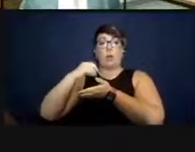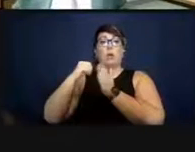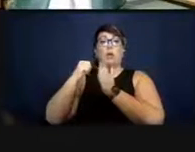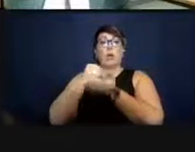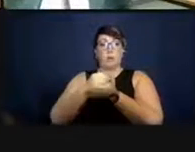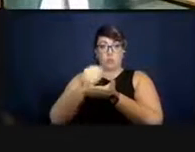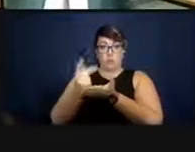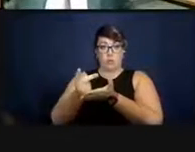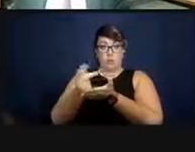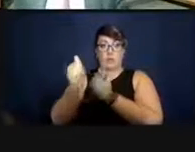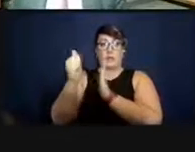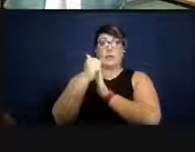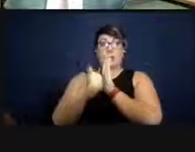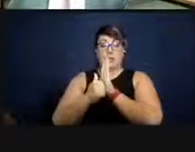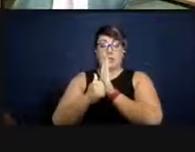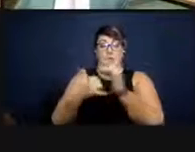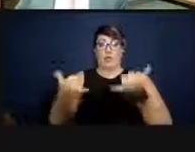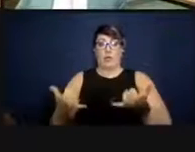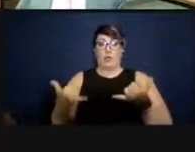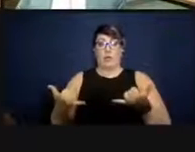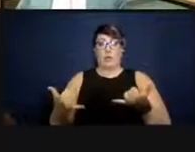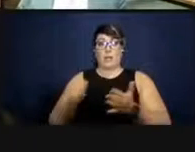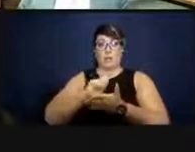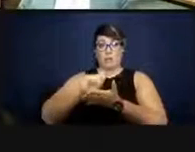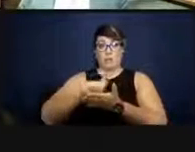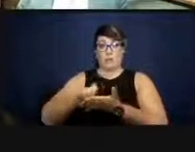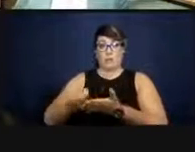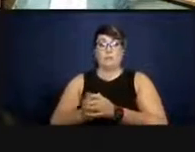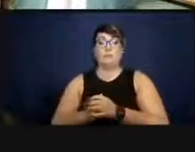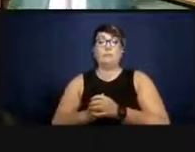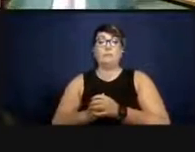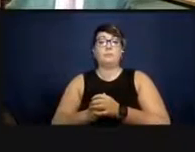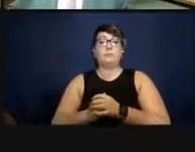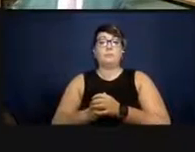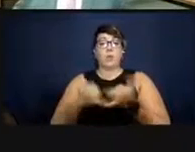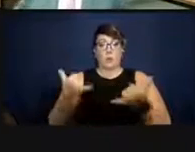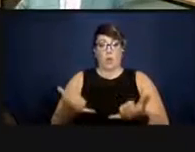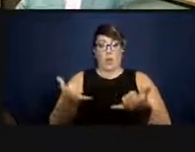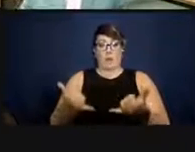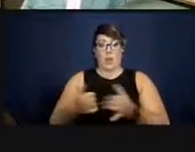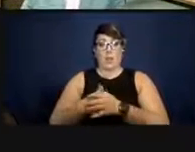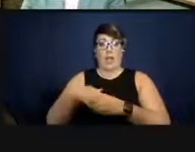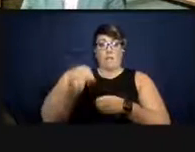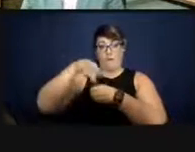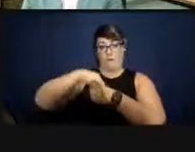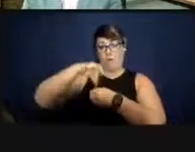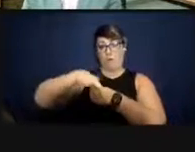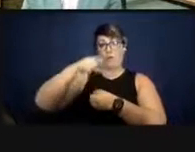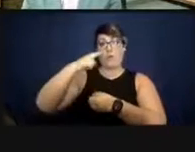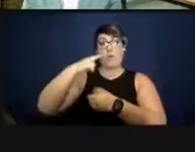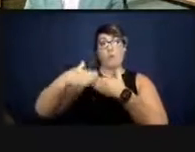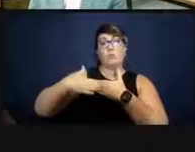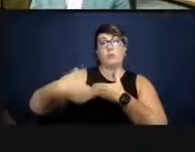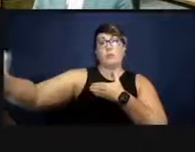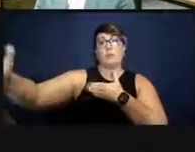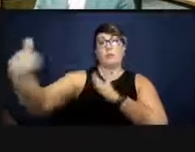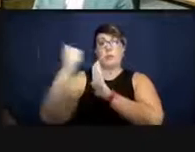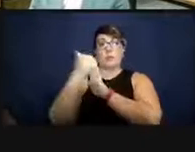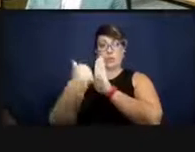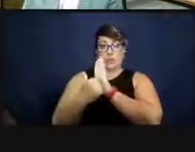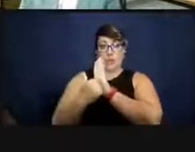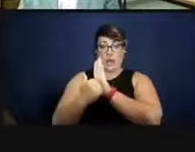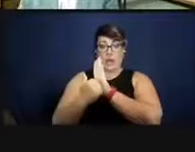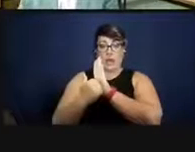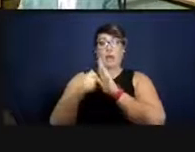طلب للموافقة على جدول الأعمال كما هي مكتوبة؟ وإذن أريد أن يتم التصويت